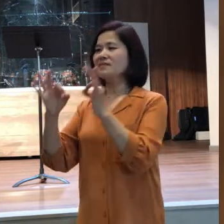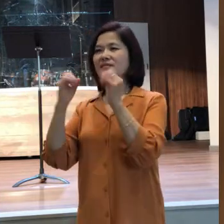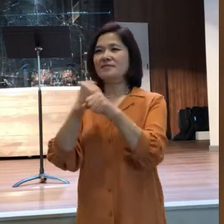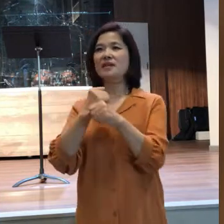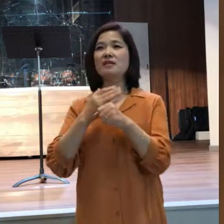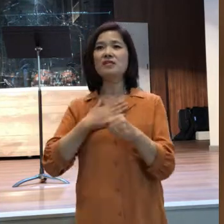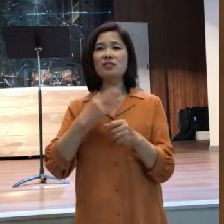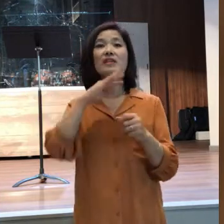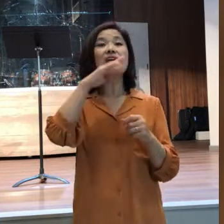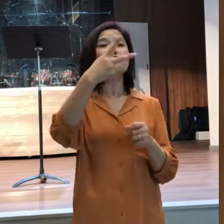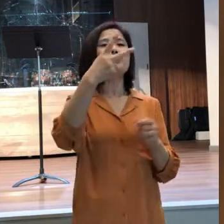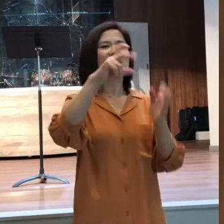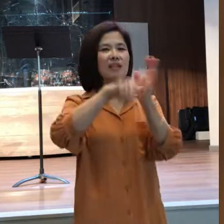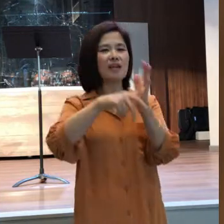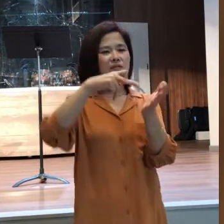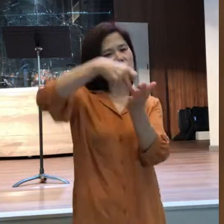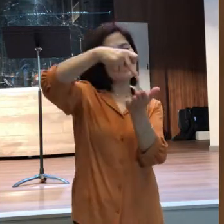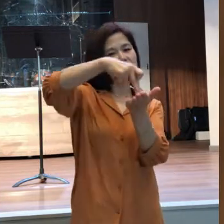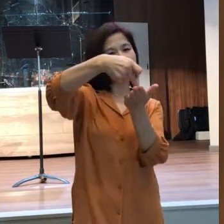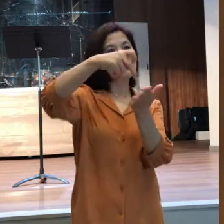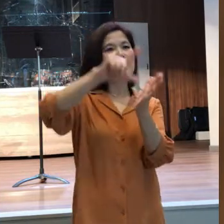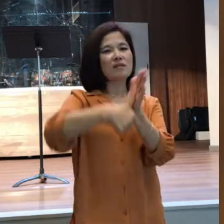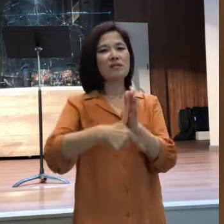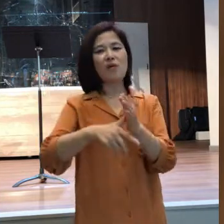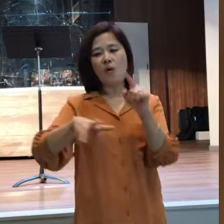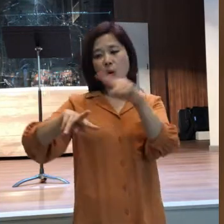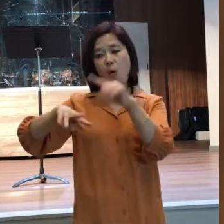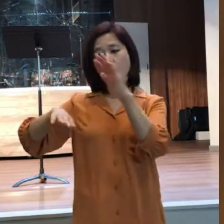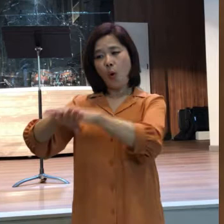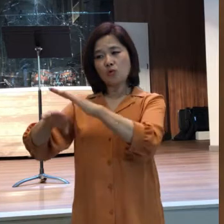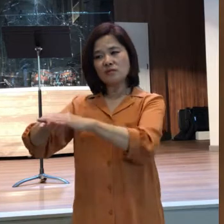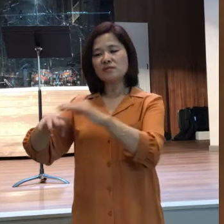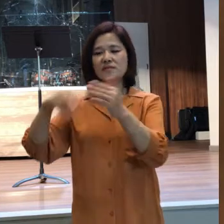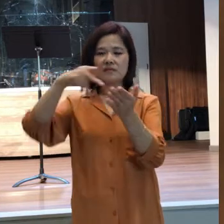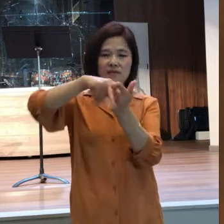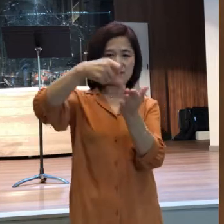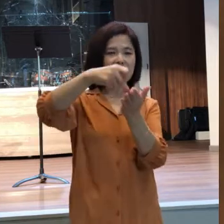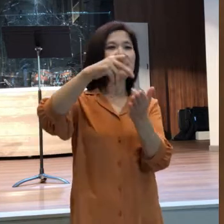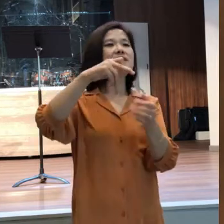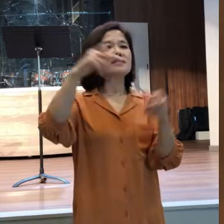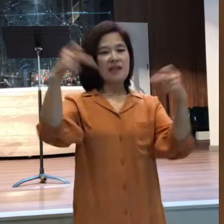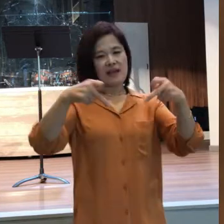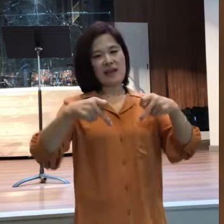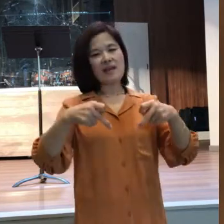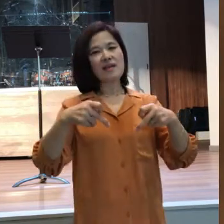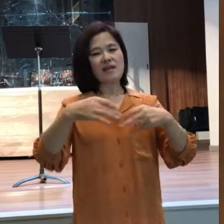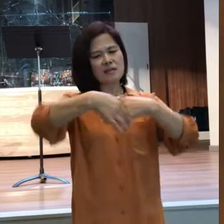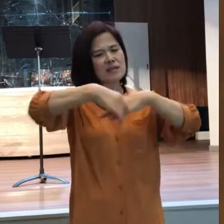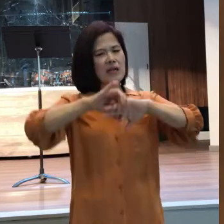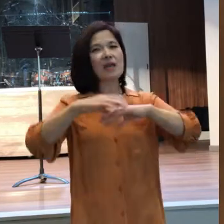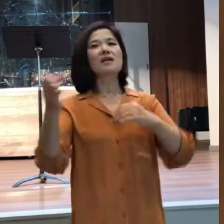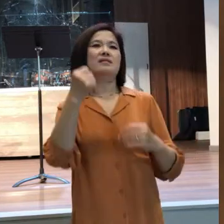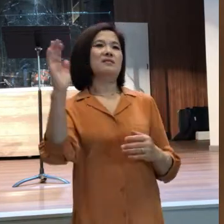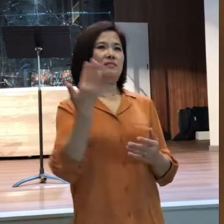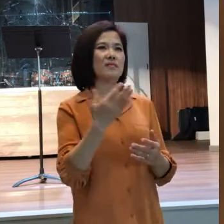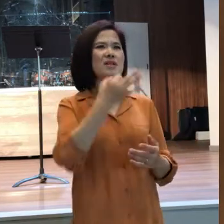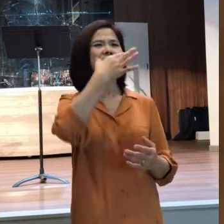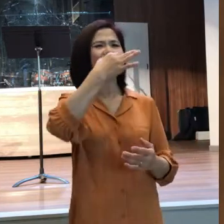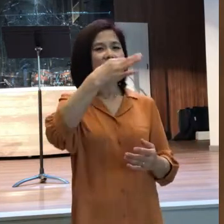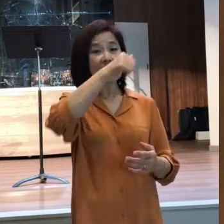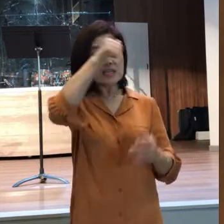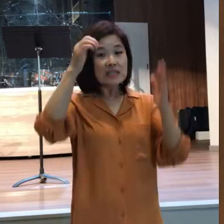보셨겠지만은 저는 2살 때 소아마비로 오른쪽 다리에 장애를 가지고 있습니다. 참 힘들게